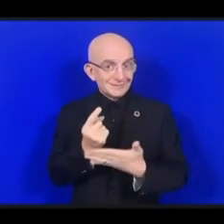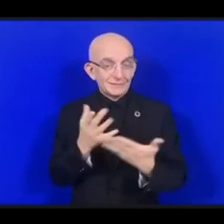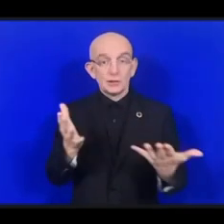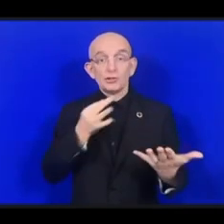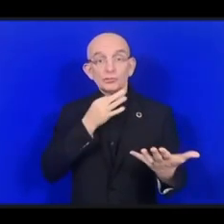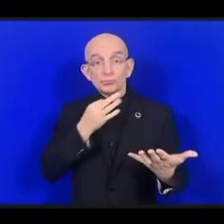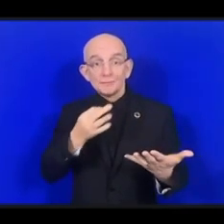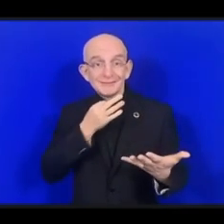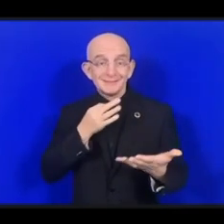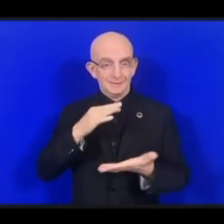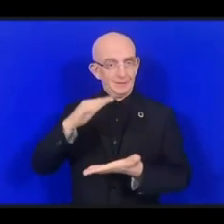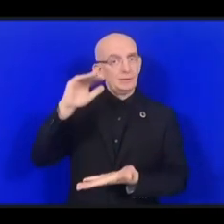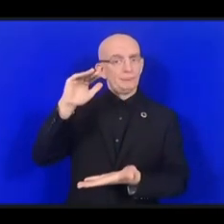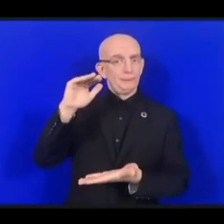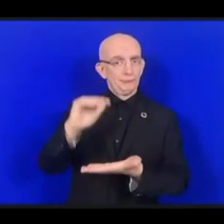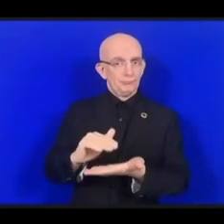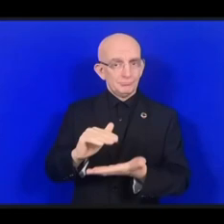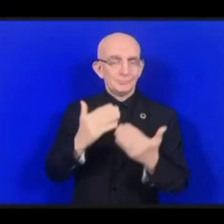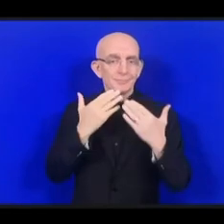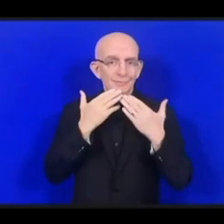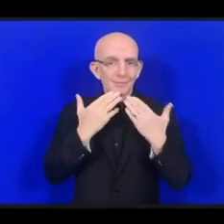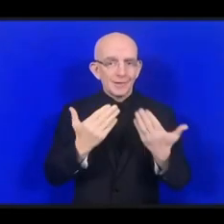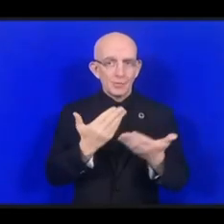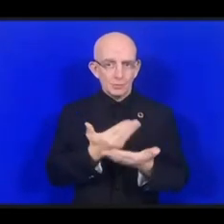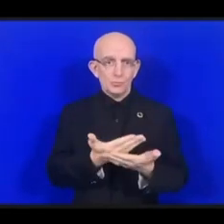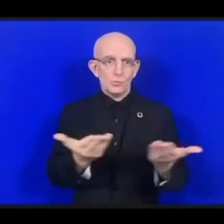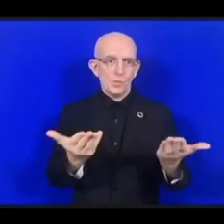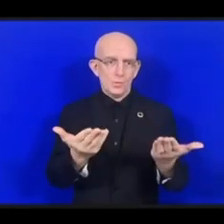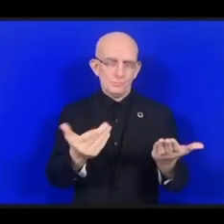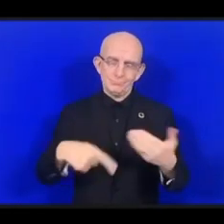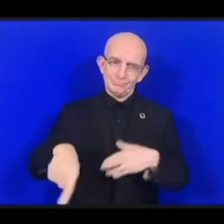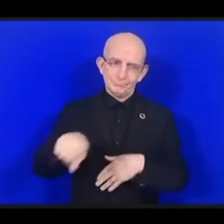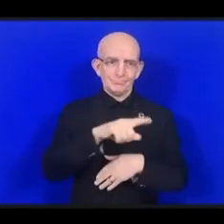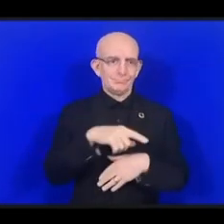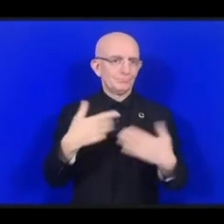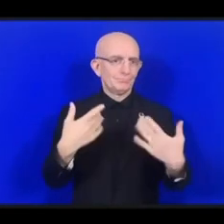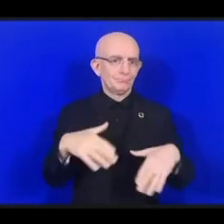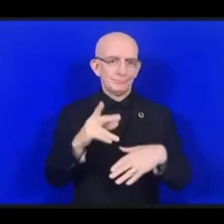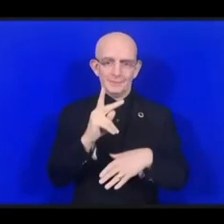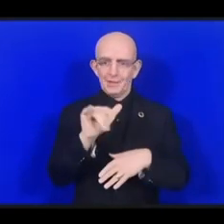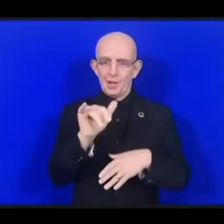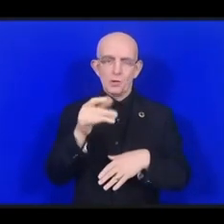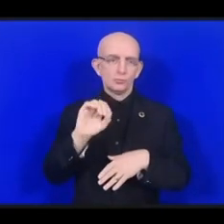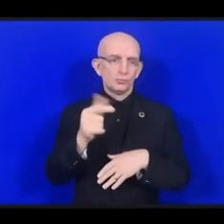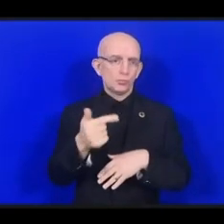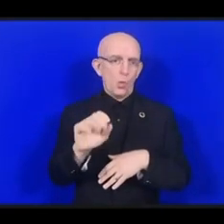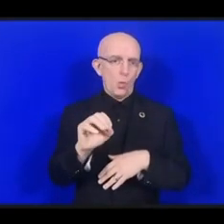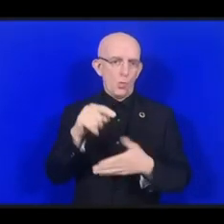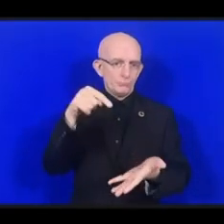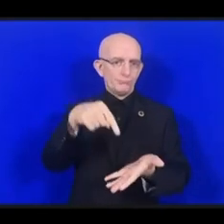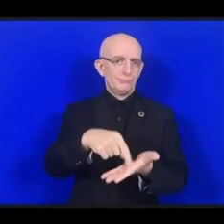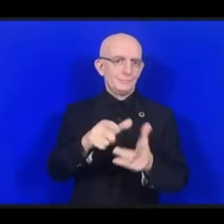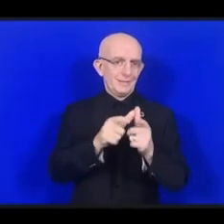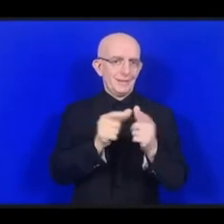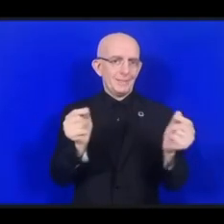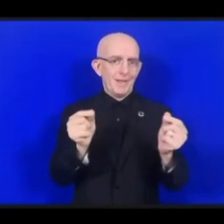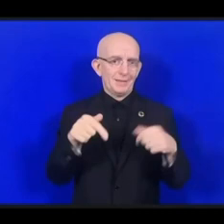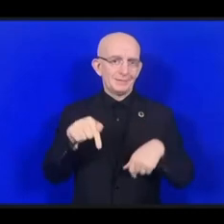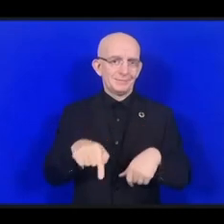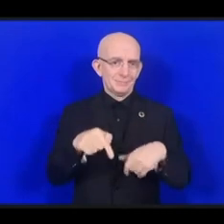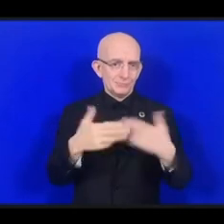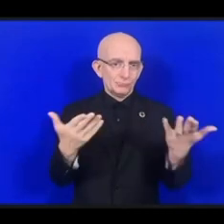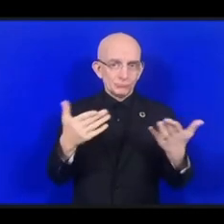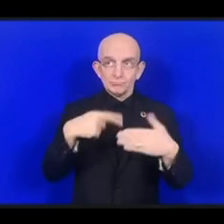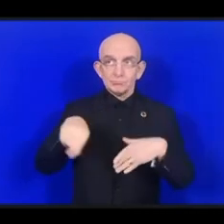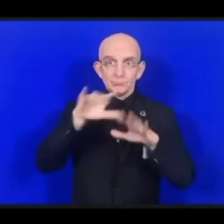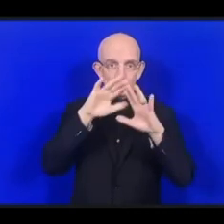感谢你们所有的人，无论是在京都还是在世界各地参会的人。最后，代